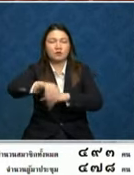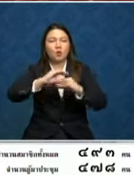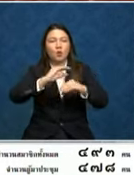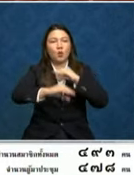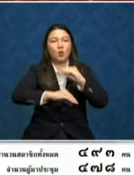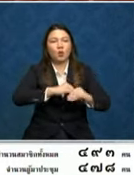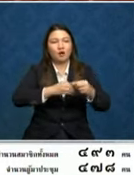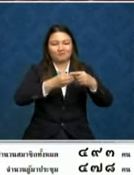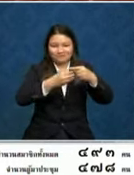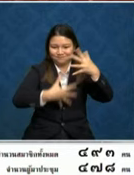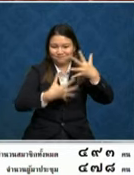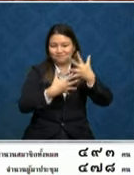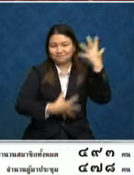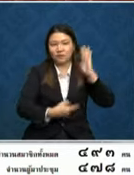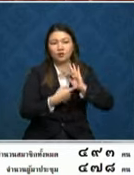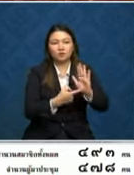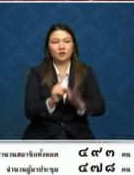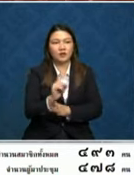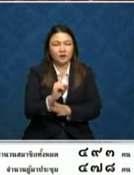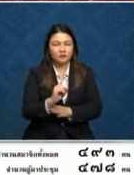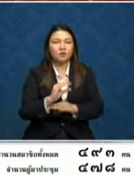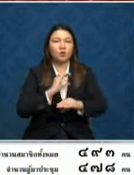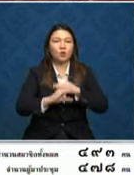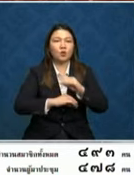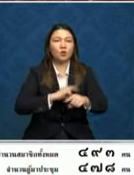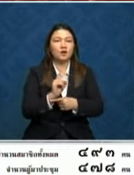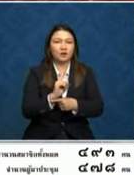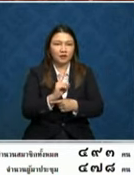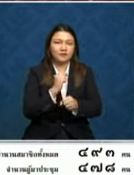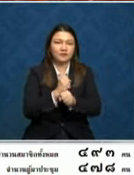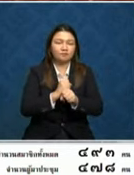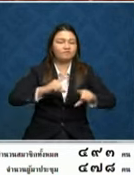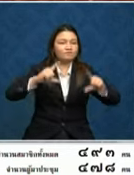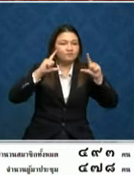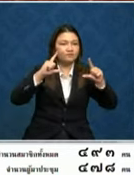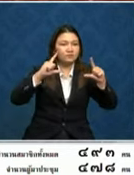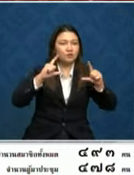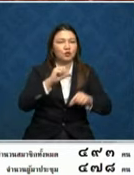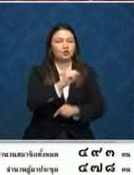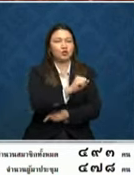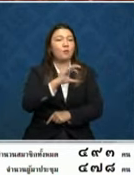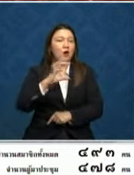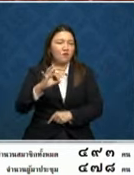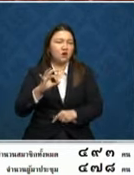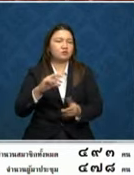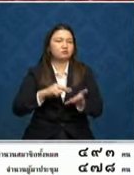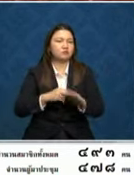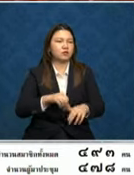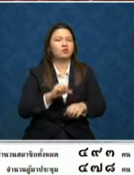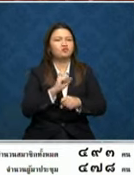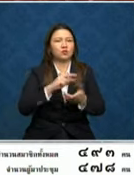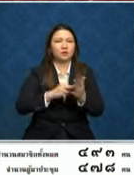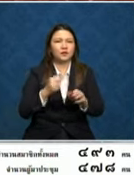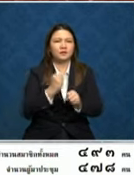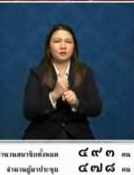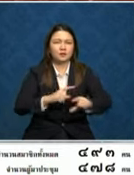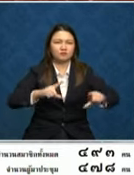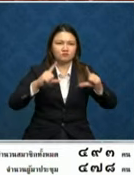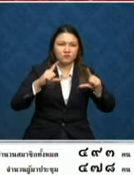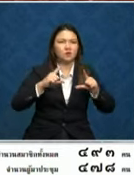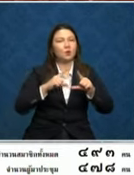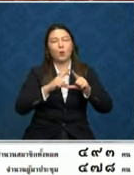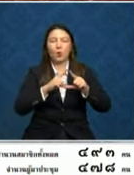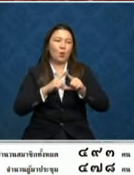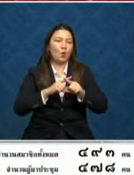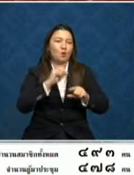างๆมากมายไม่ว่าจะเป็นงบประมาณว่าในเรื่องเกี่ยวกับซอฟต์พาวเวอร์นะคะที่ตอนนี้กลายเป็นเทรนด์ของหน่วยงานรัฐไทยถูกสอดแทรกแทบจะทุกหน่